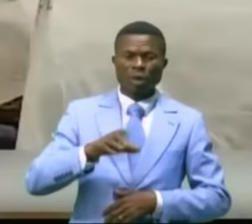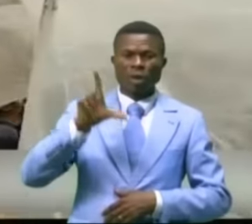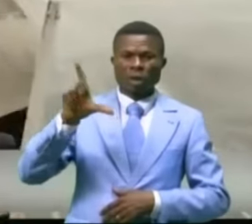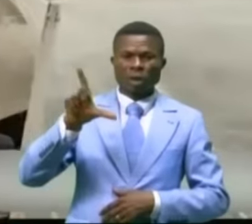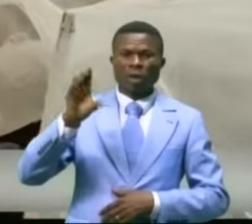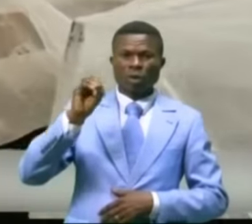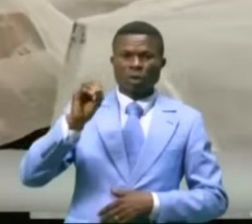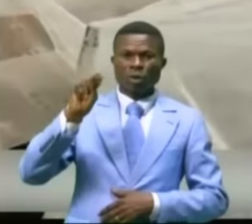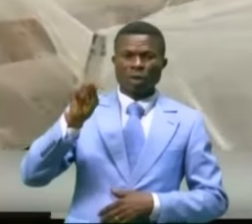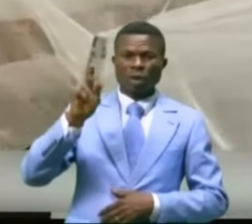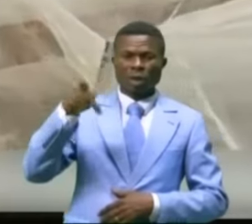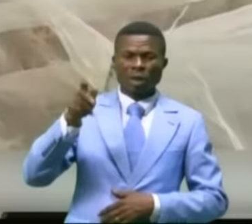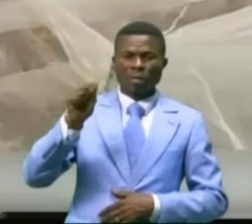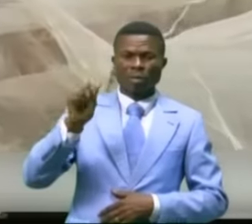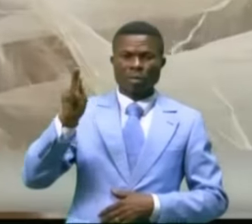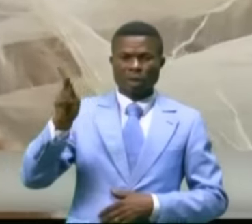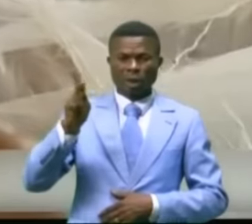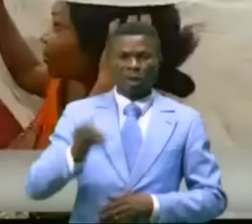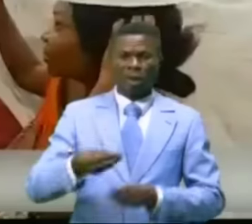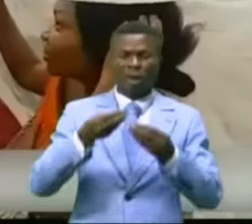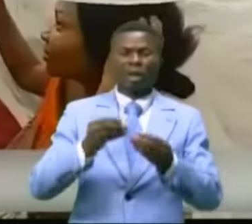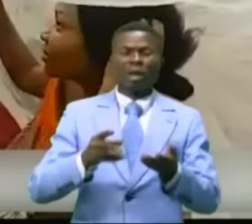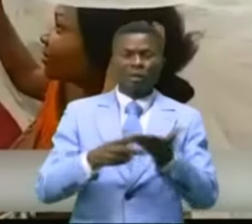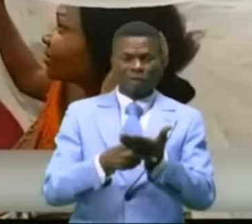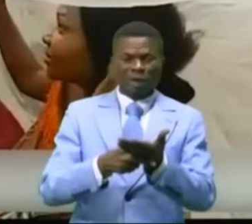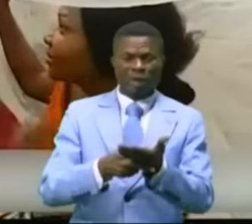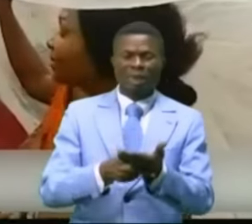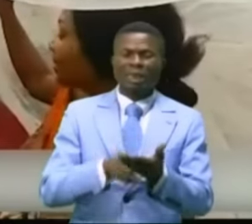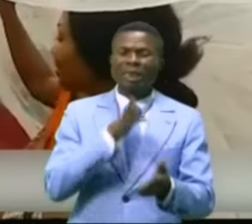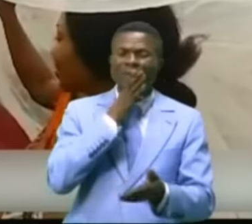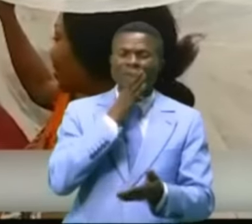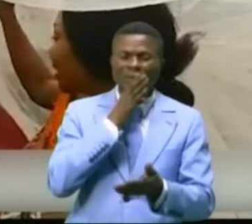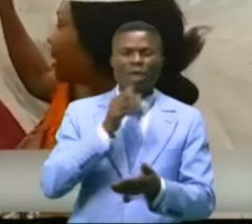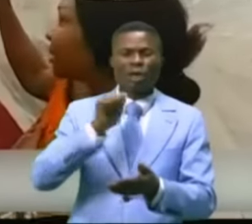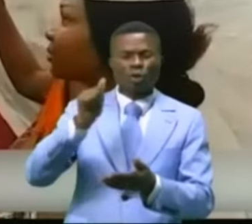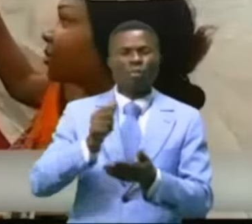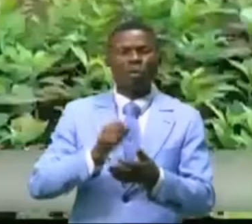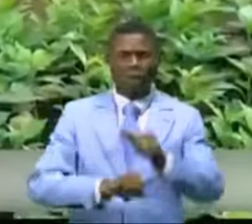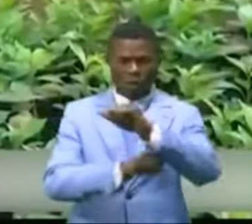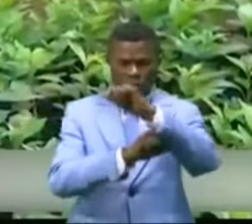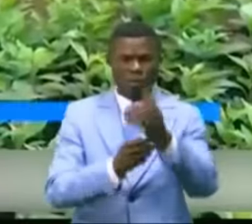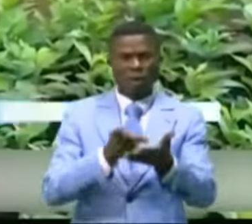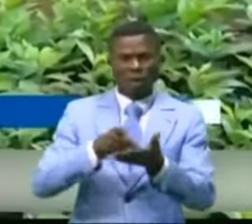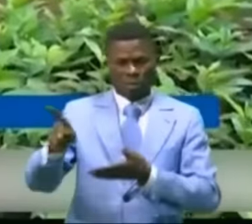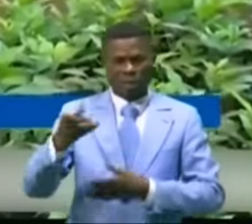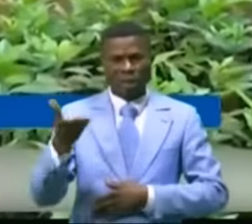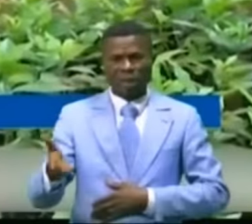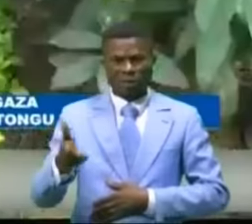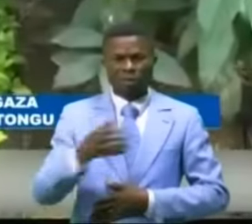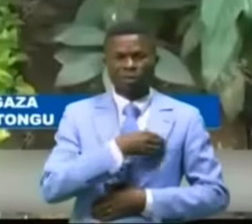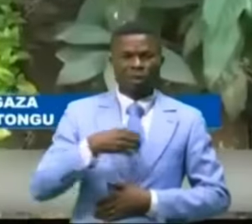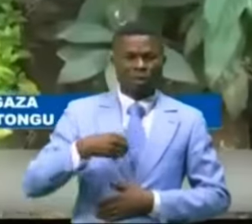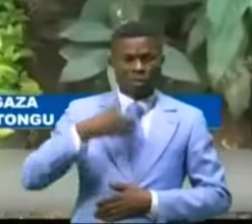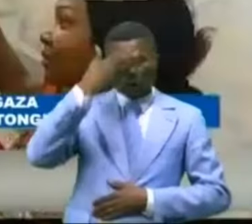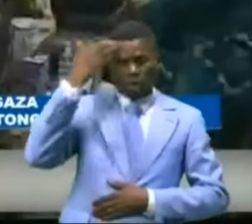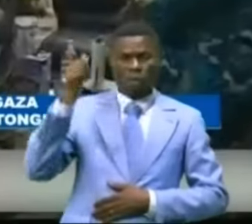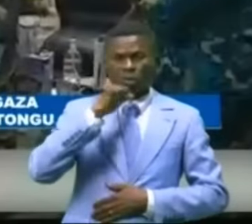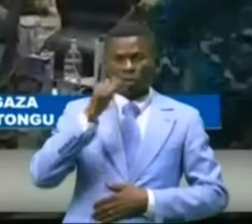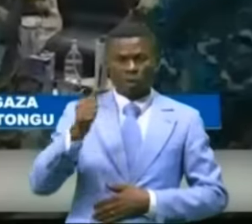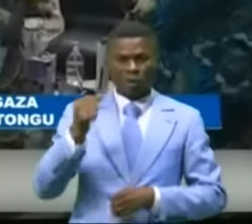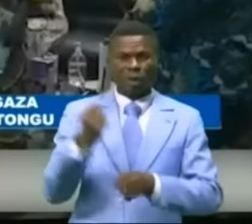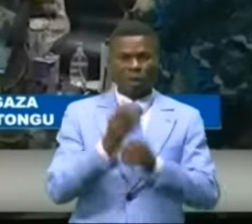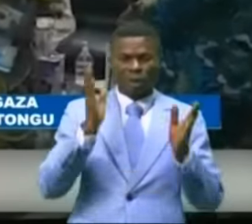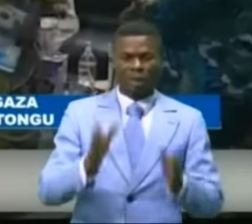l'ONAPAC, pour qui elle a honoré des factures de frais d'hospitalisation. Madame Mimi Mwonga n'a pas oublié les